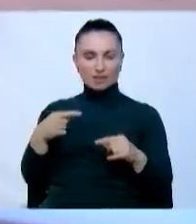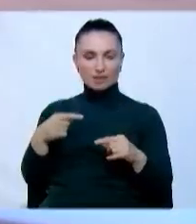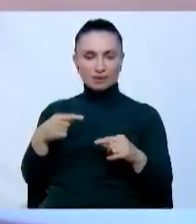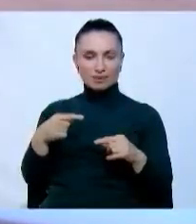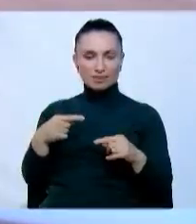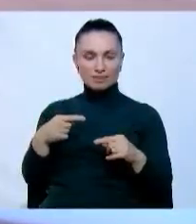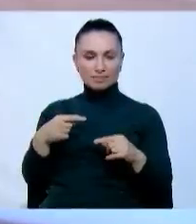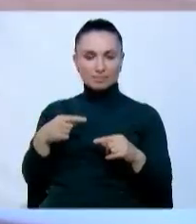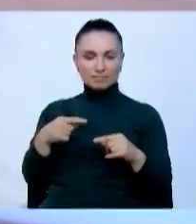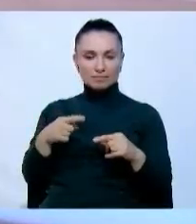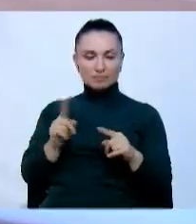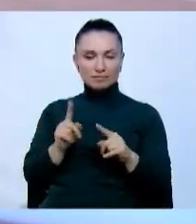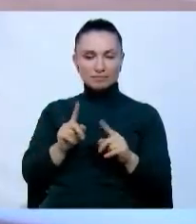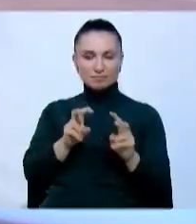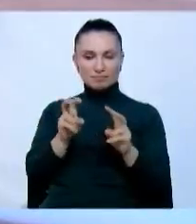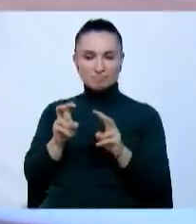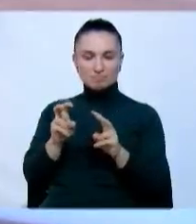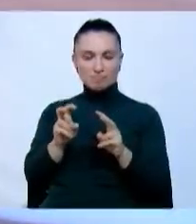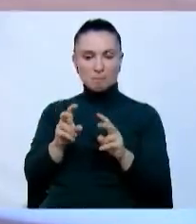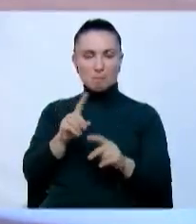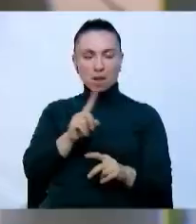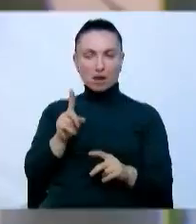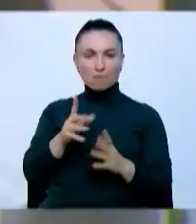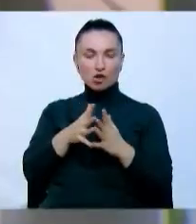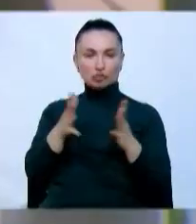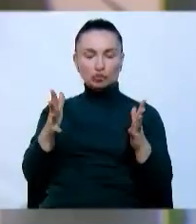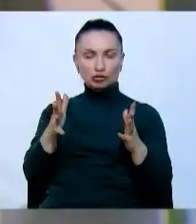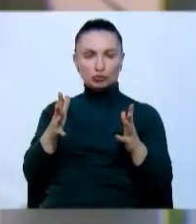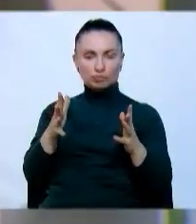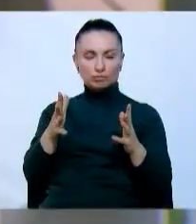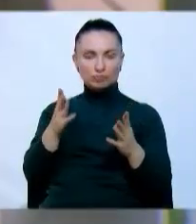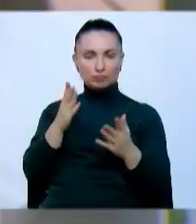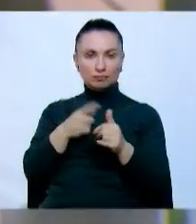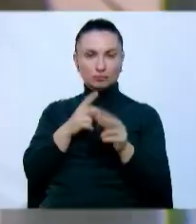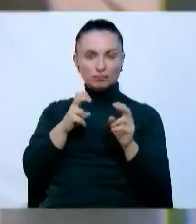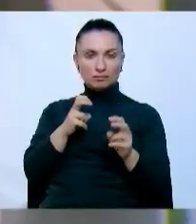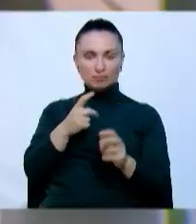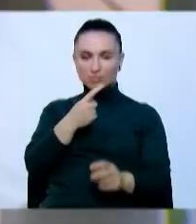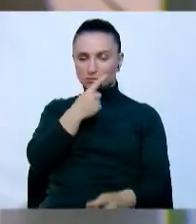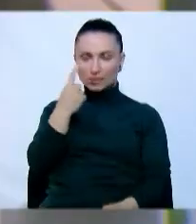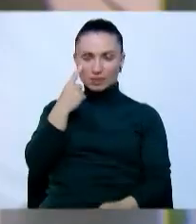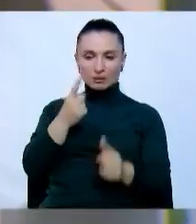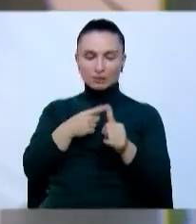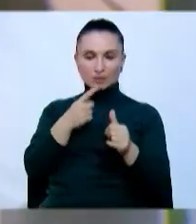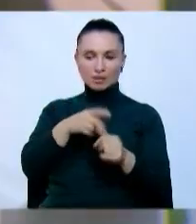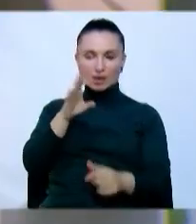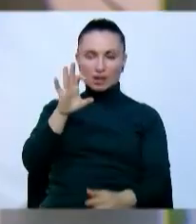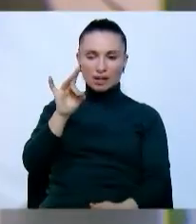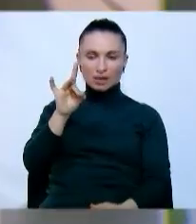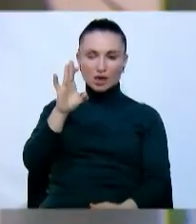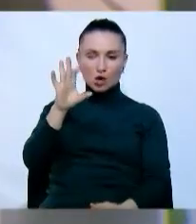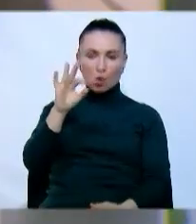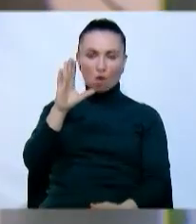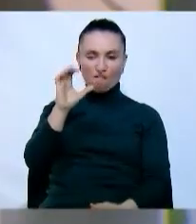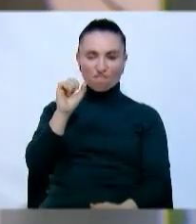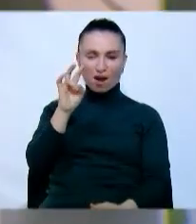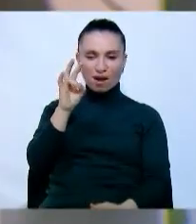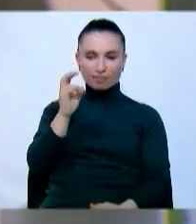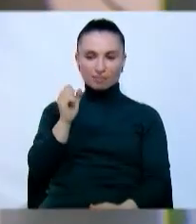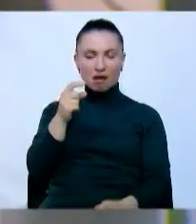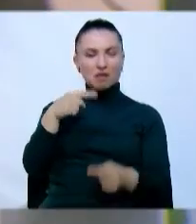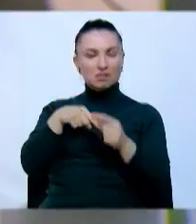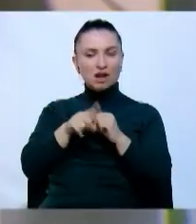კი ადარებენ, მაგრამ მას უზარმაზარი დატვირთვა აქვს და ჰქვია სახელად რქოვანა. რა არის რქოვანა? მოკლედ გავახსენოთ